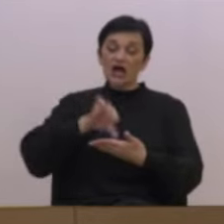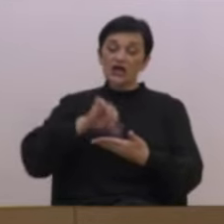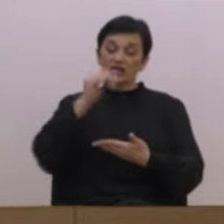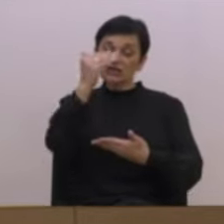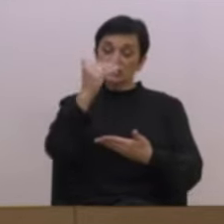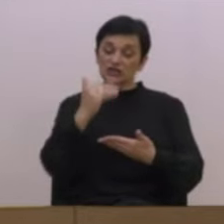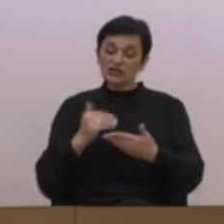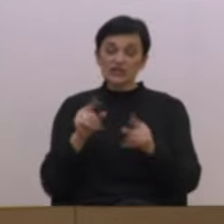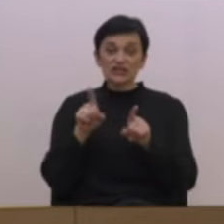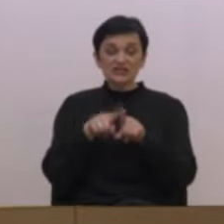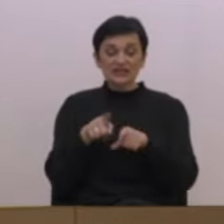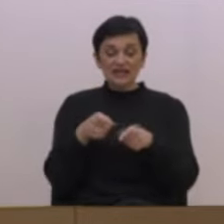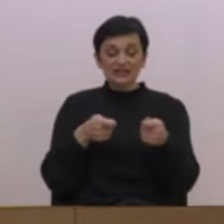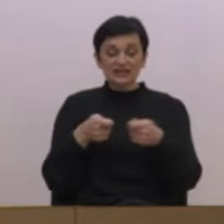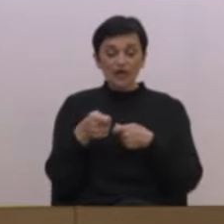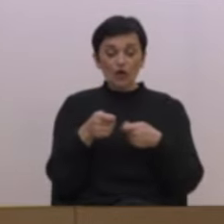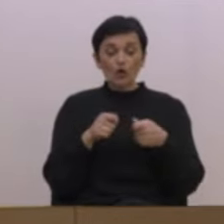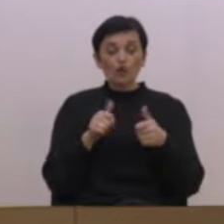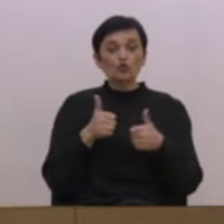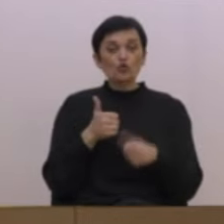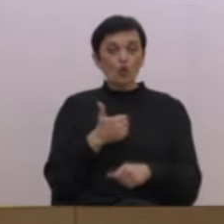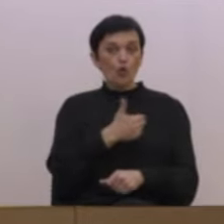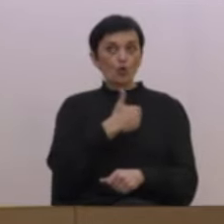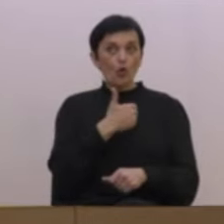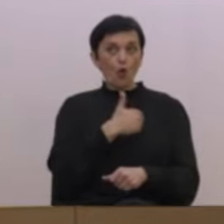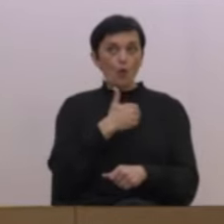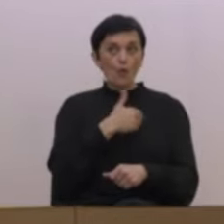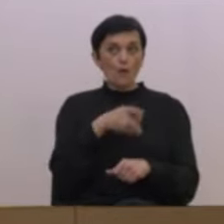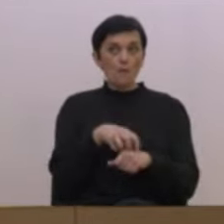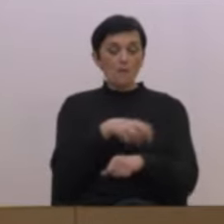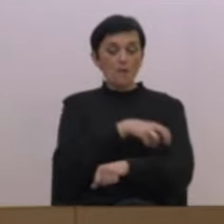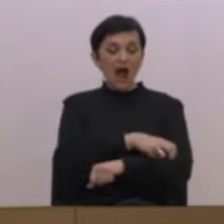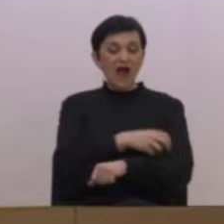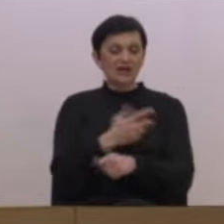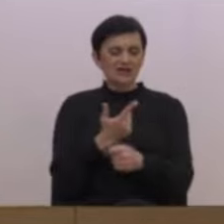ისე დარეგულირებული, როგორც ამას მოისურვებს მოცემული პარტიის